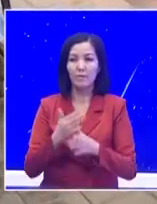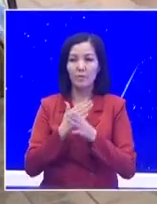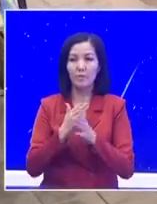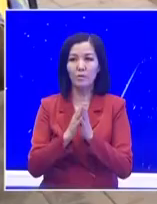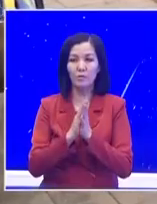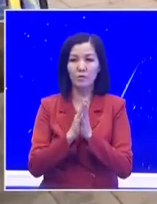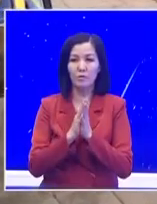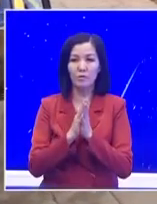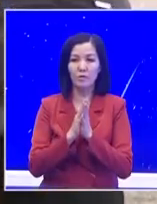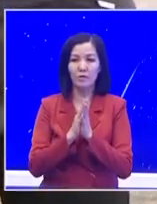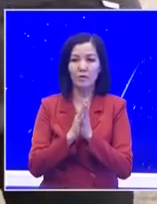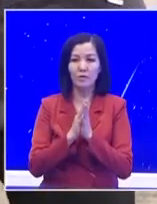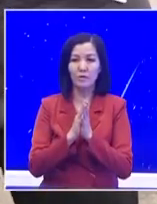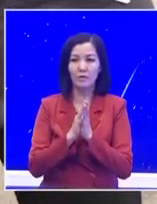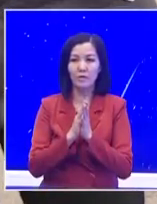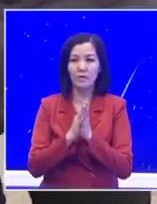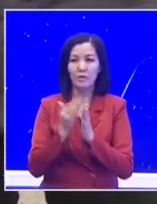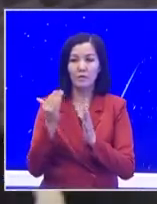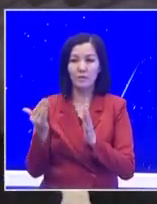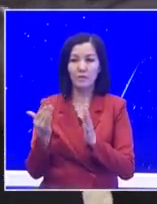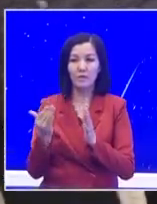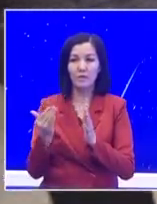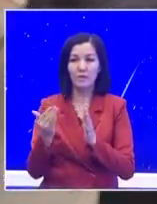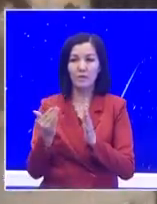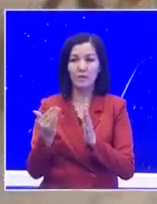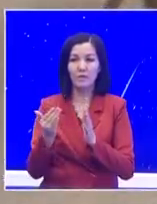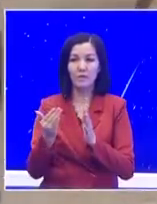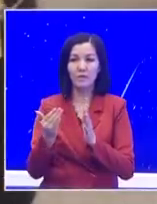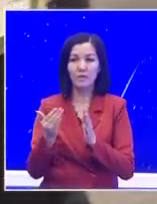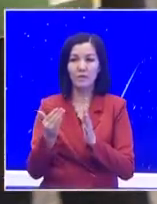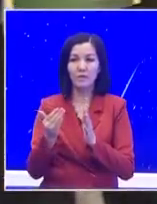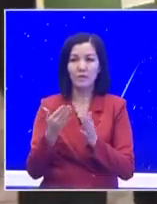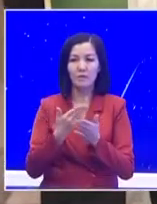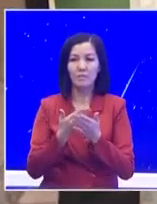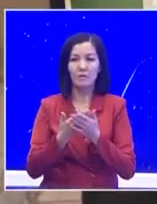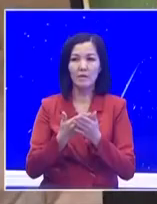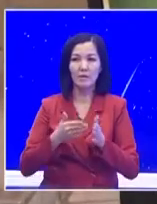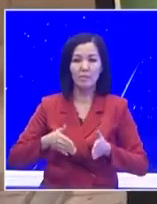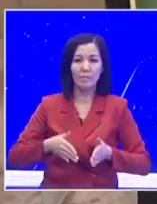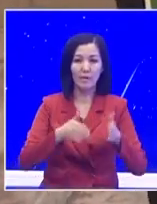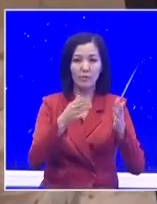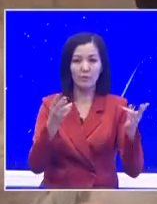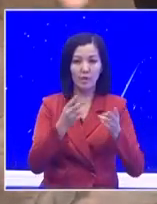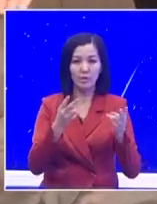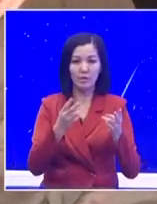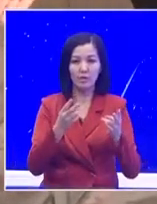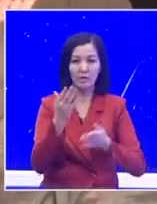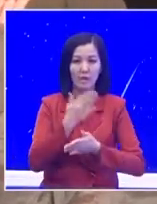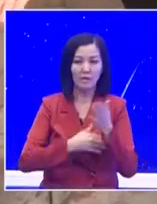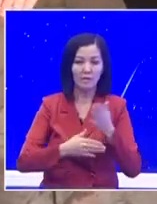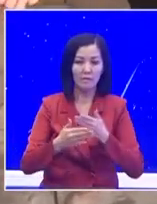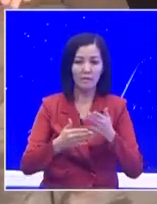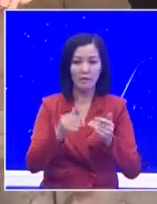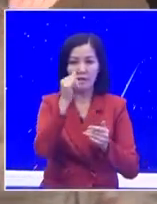деп жабақтап отырмыз. Енді сіздердің тараптарыңыздан, иә? Сіздердің тараптарыңыздан былай қарай жасақ қойсаңыздар, нұр үстіне нұр болар еді бізге. Біз